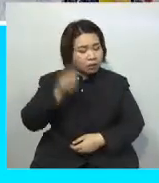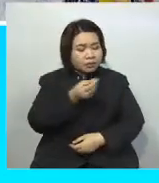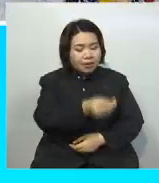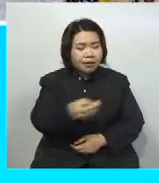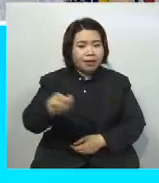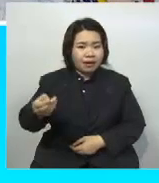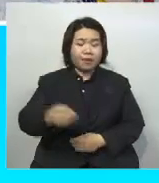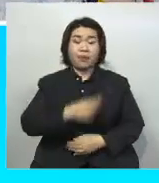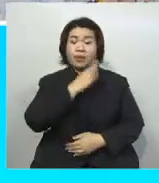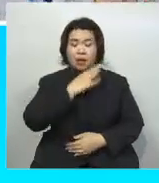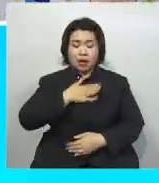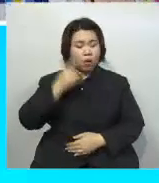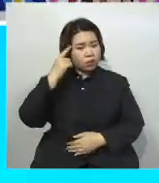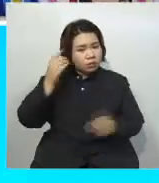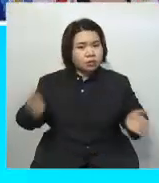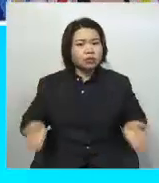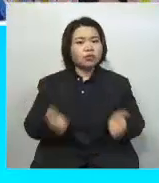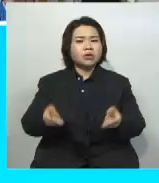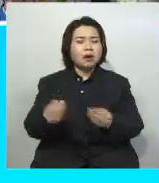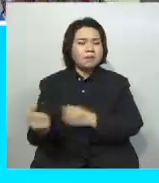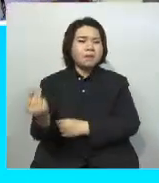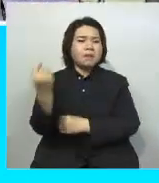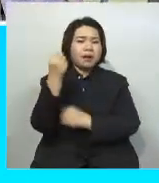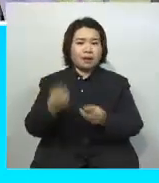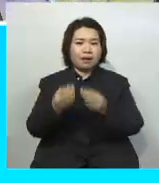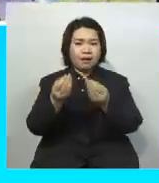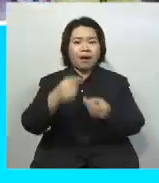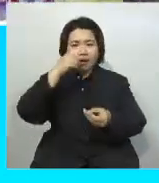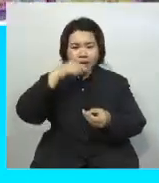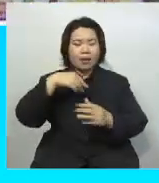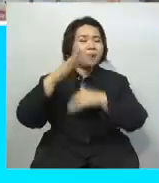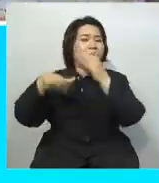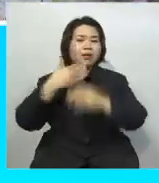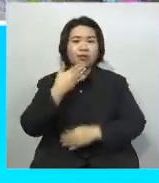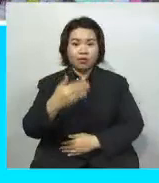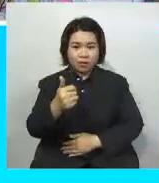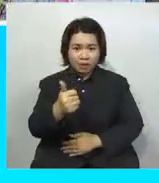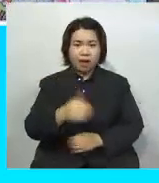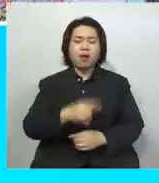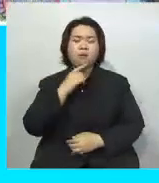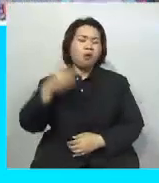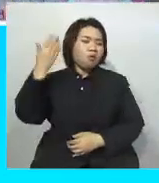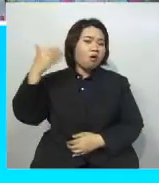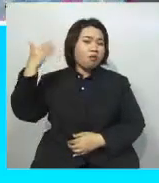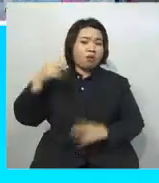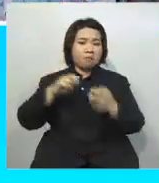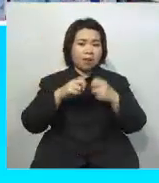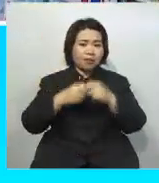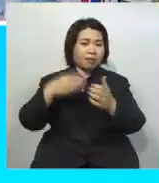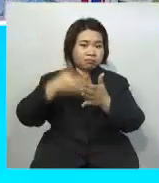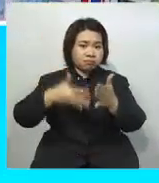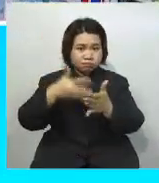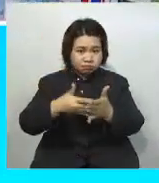ากพวกเราร่วมส่งเสริมเพิ่มพลังไม่อาจยั้งพัฒนาไทยได้ยั่งยืนที่ผ่านมาหลายอย่างเป็นปัญ